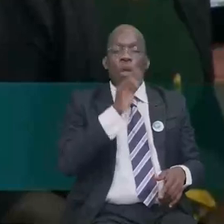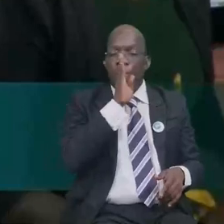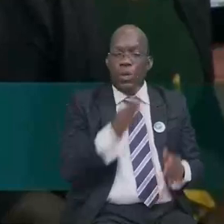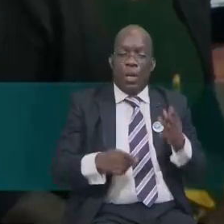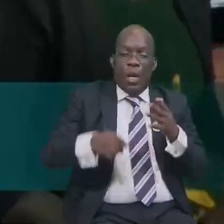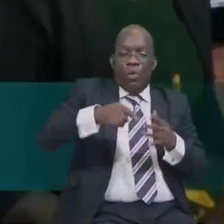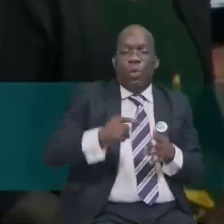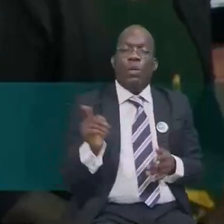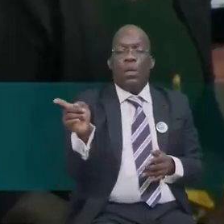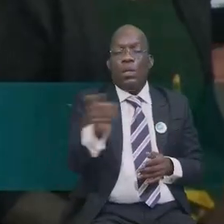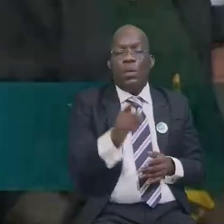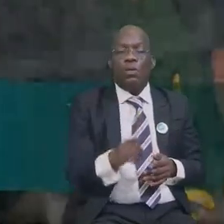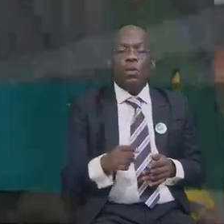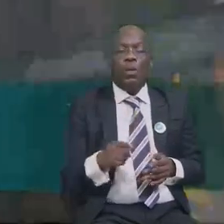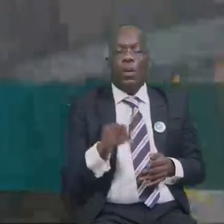Abandonner la foi